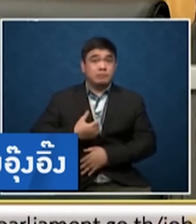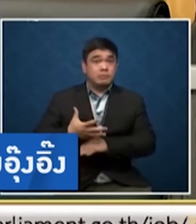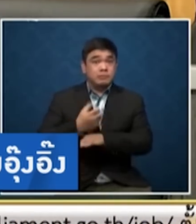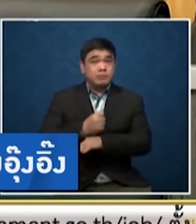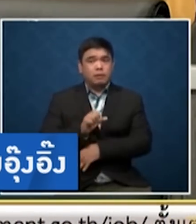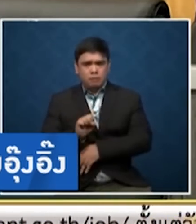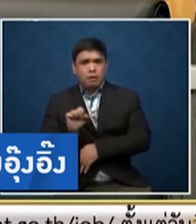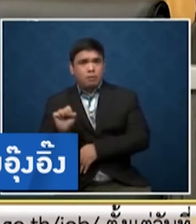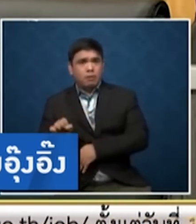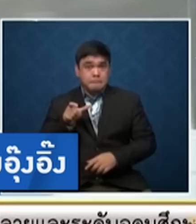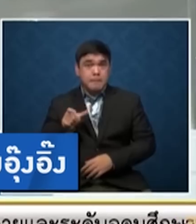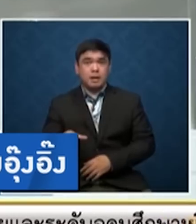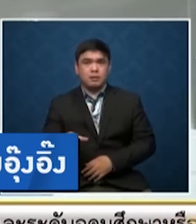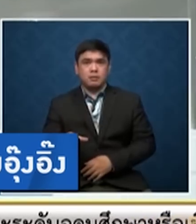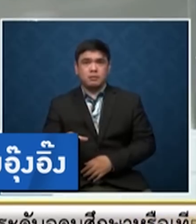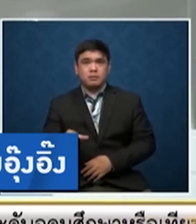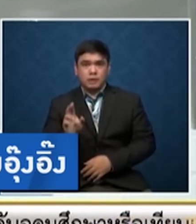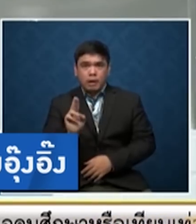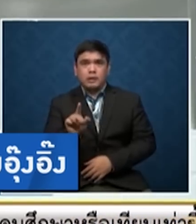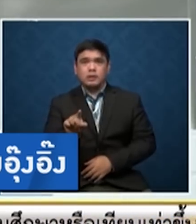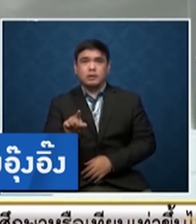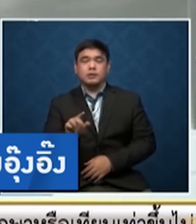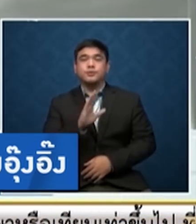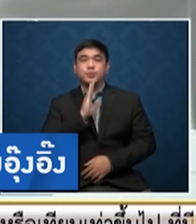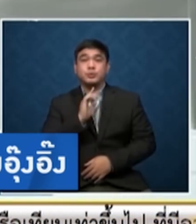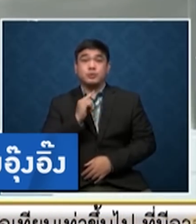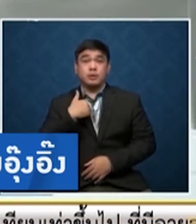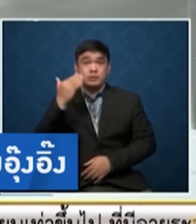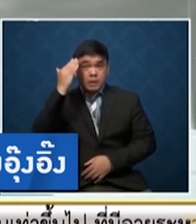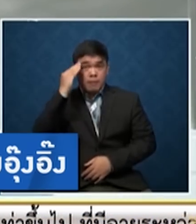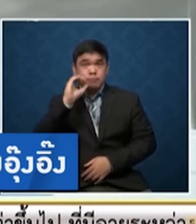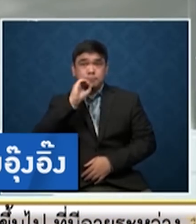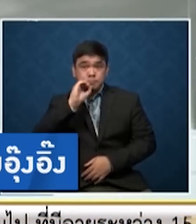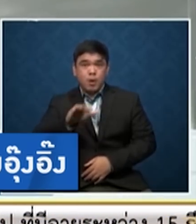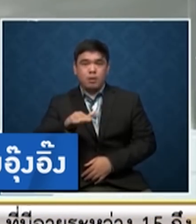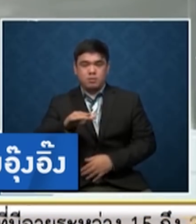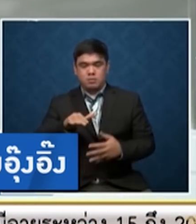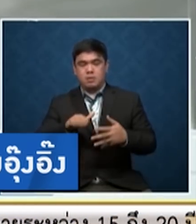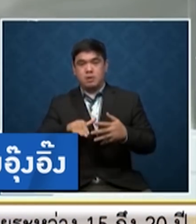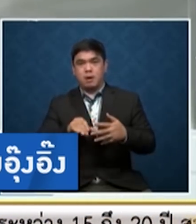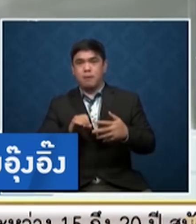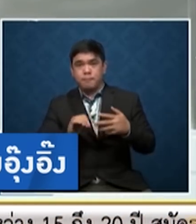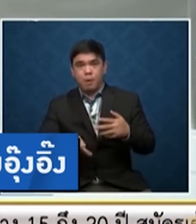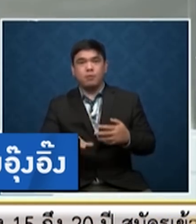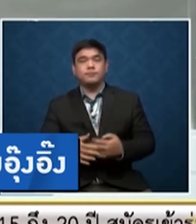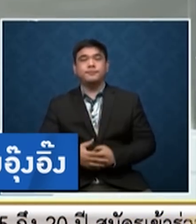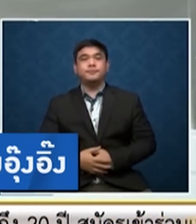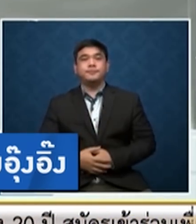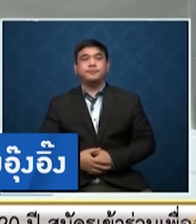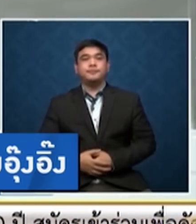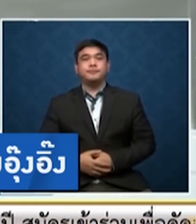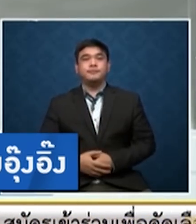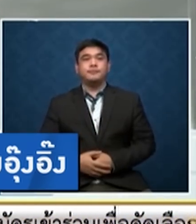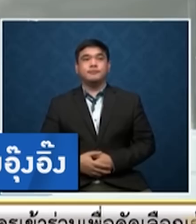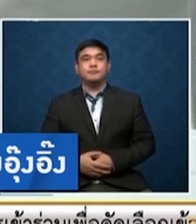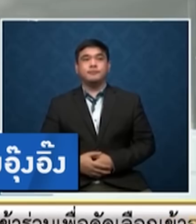ก็เป็นที่กล่าวขานกันอย่างที่สุดคือคุณประพันธ์คุณมีนะครับซึ่งเมื่อก่อนก็เคยอยู่กับคุณประสงค์สุนสิริสมัยพันธมิ